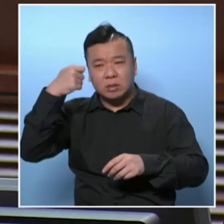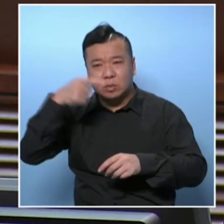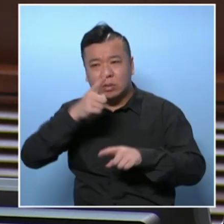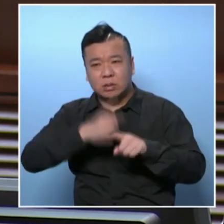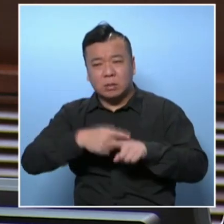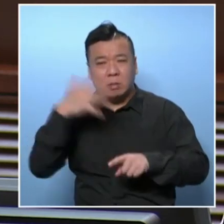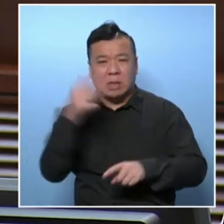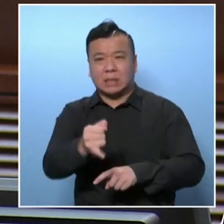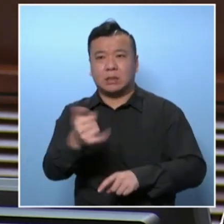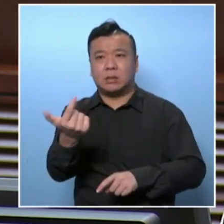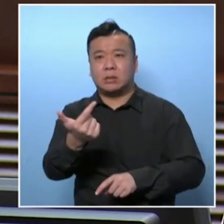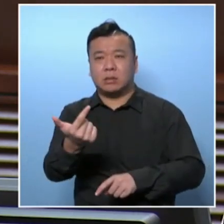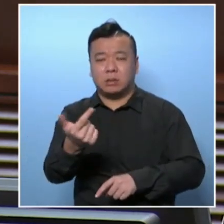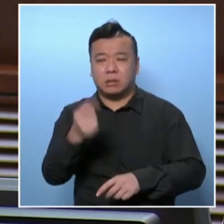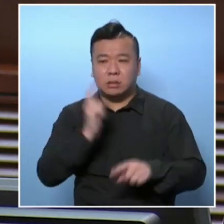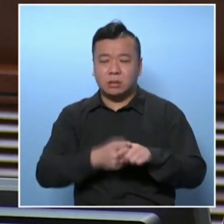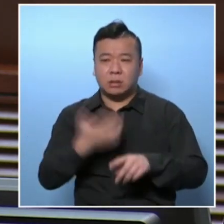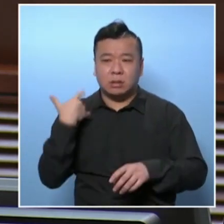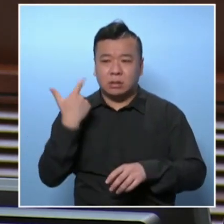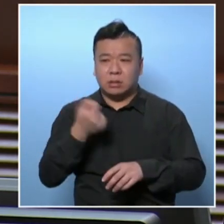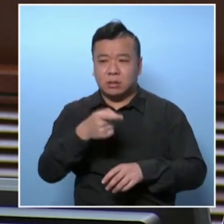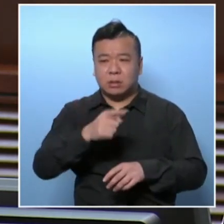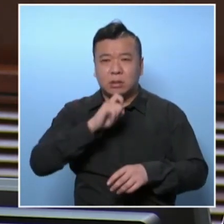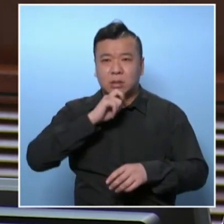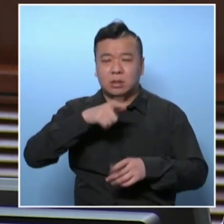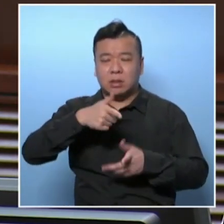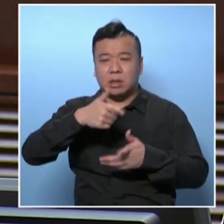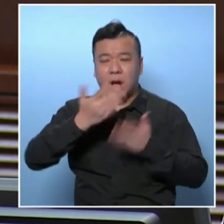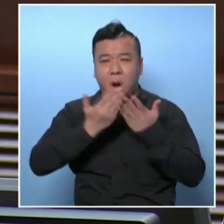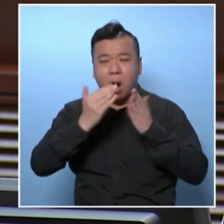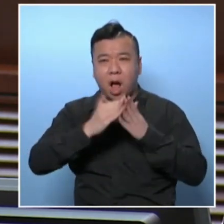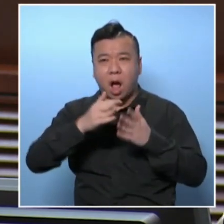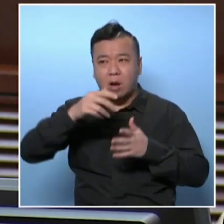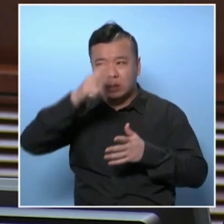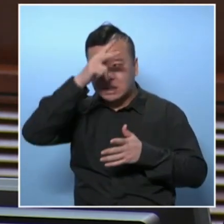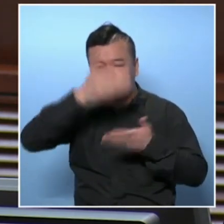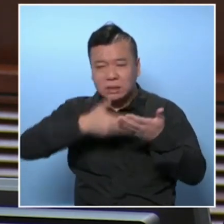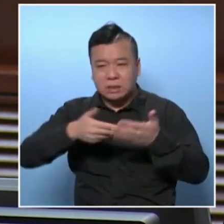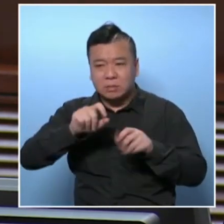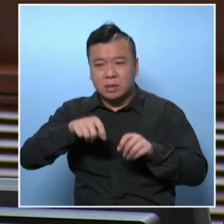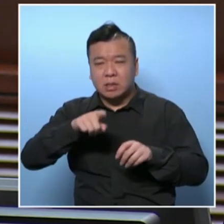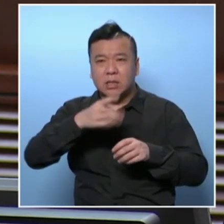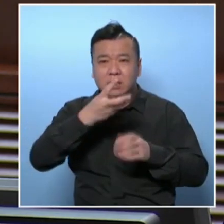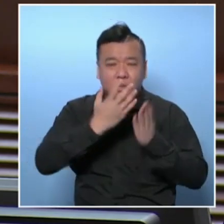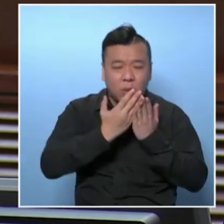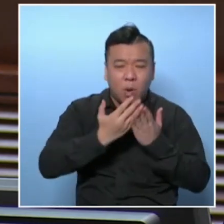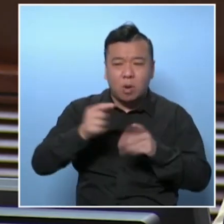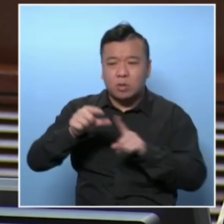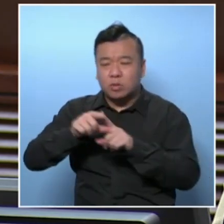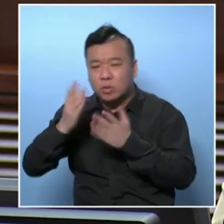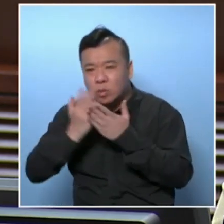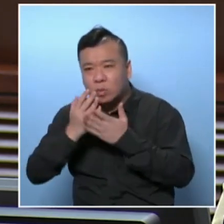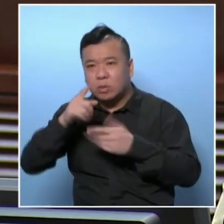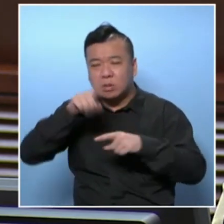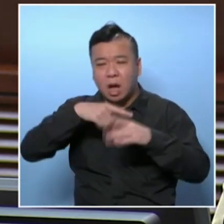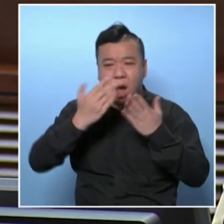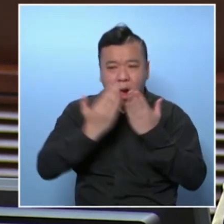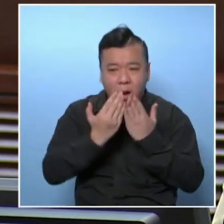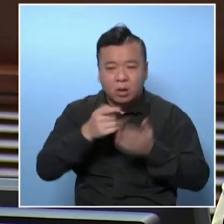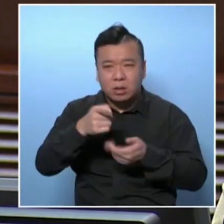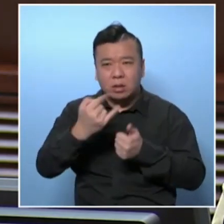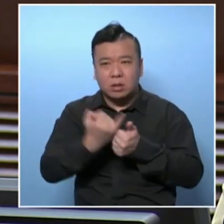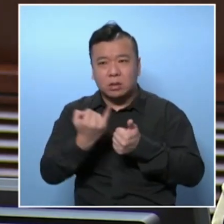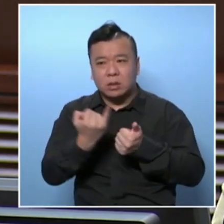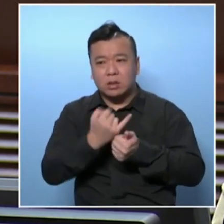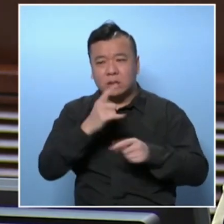的。近年就是校園高度政治化，無論是小學、中學、大學的學